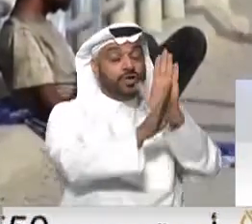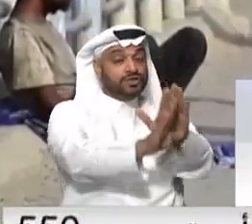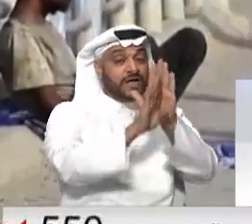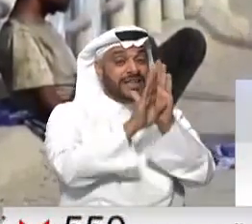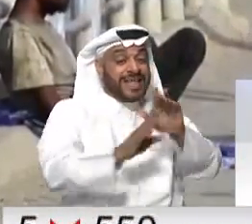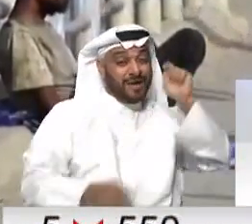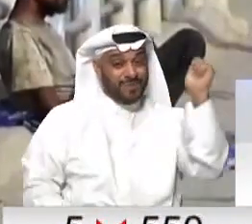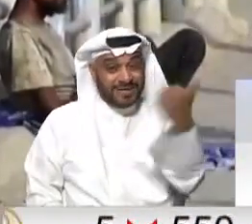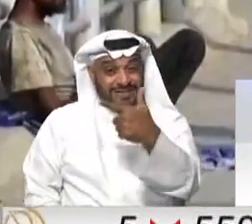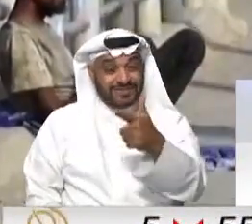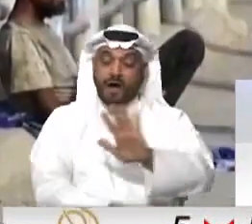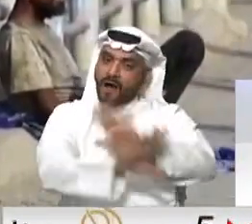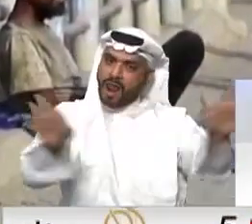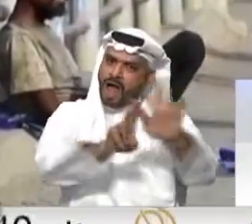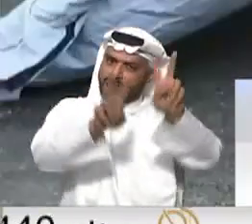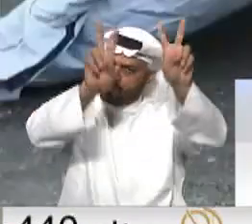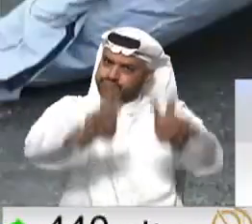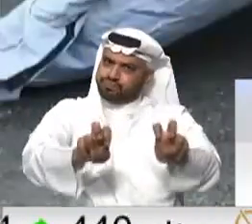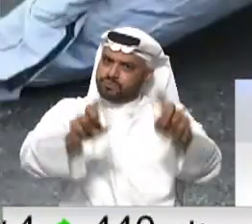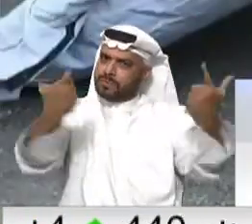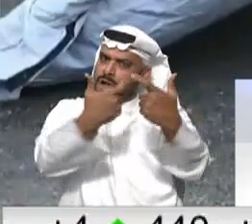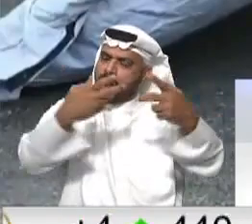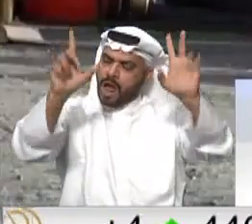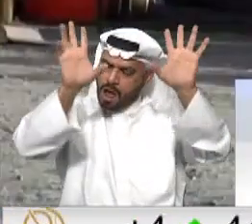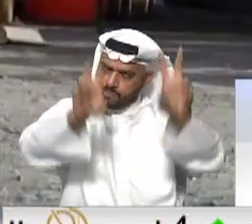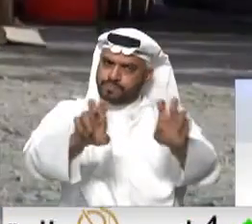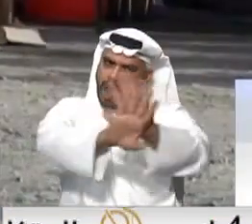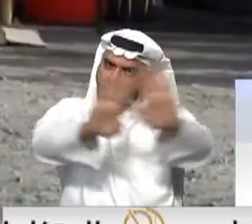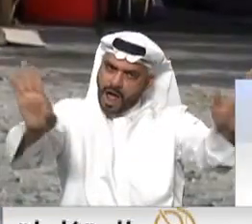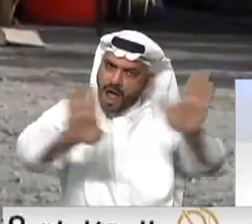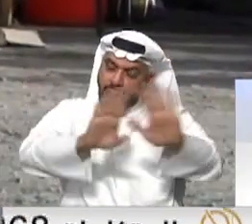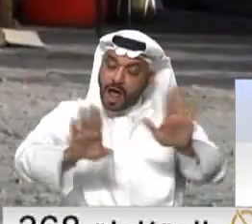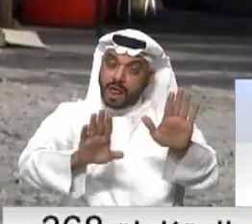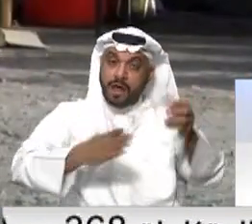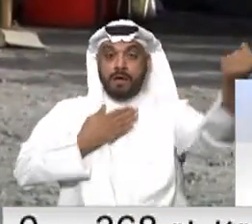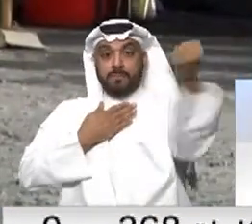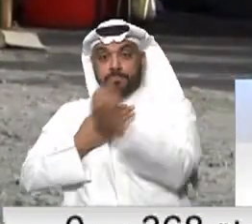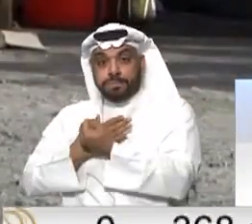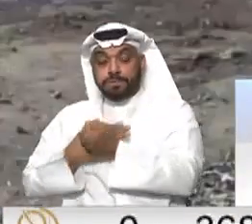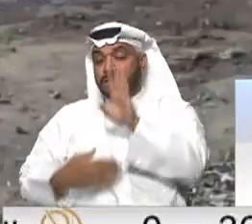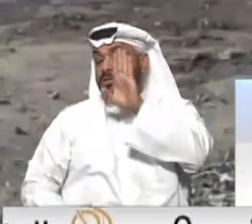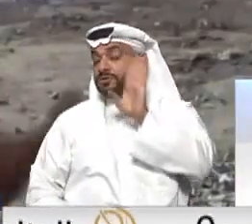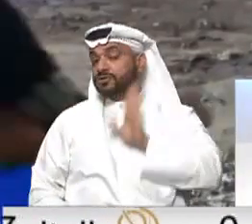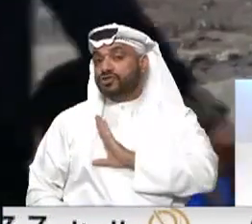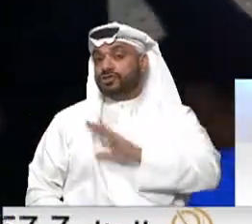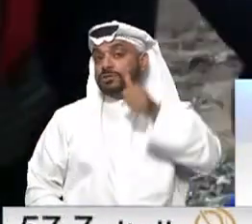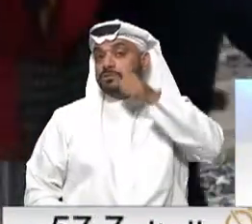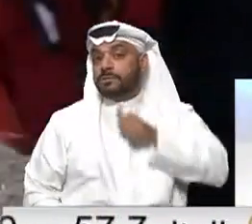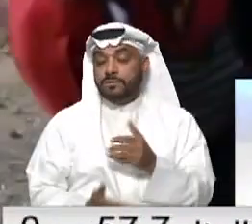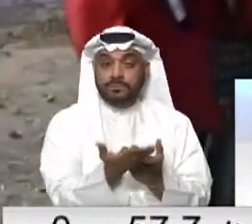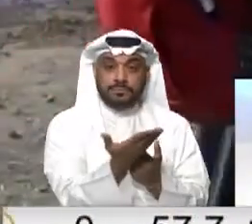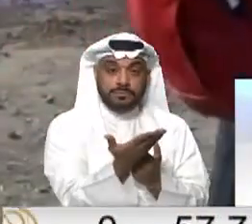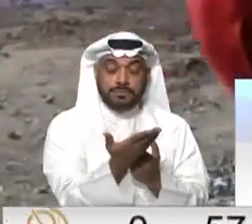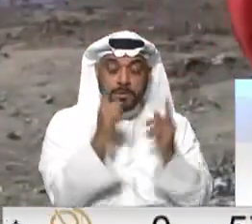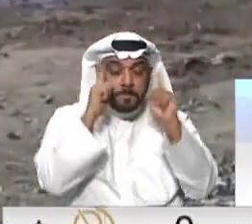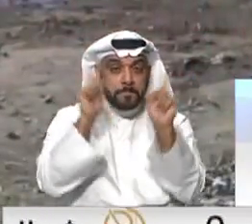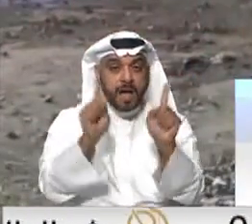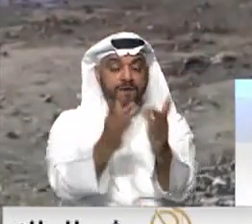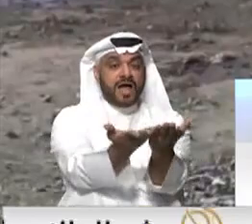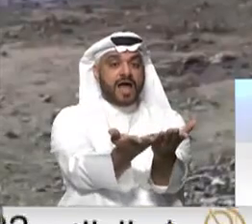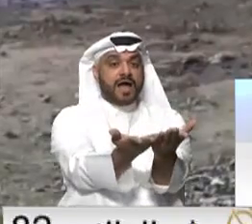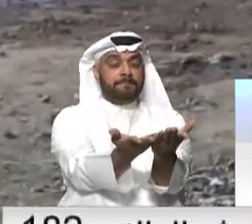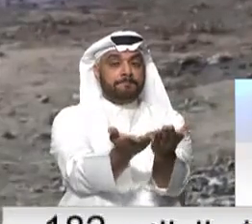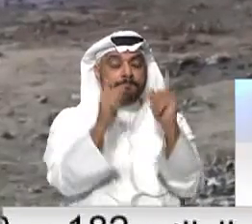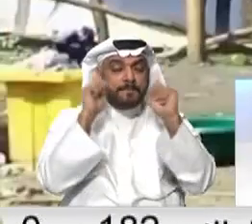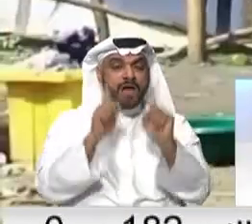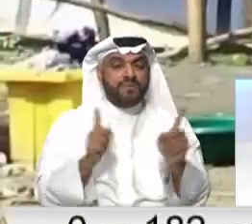بين 60 و90 ألف شخص، محذرة بضرورة نقل الوافدين الجدد بشكل عاجل إلى